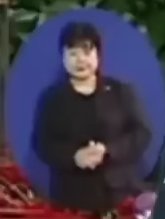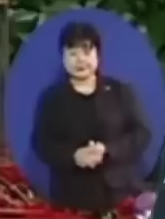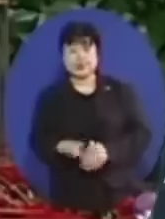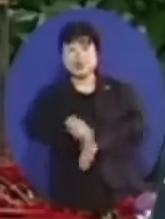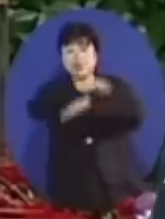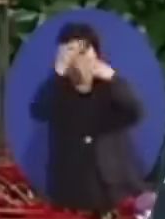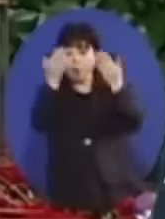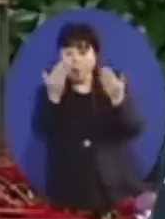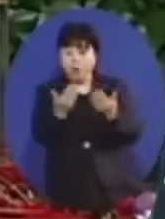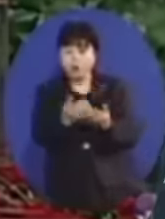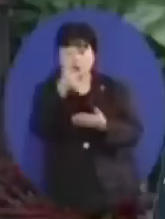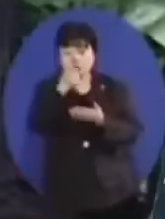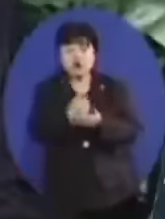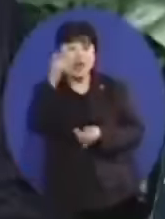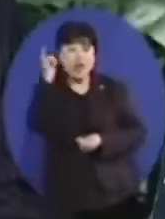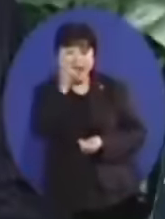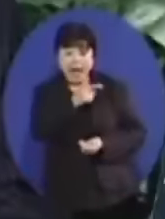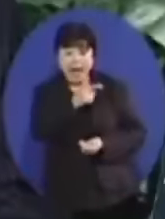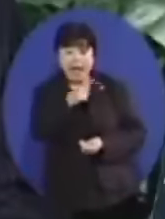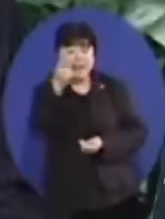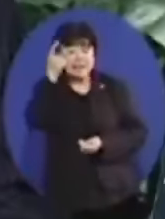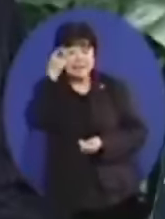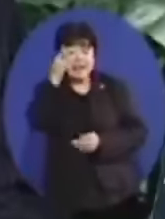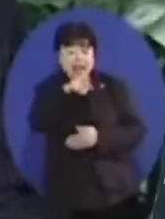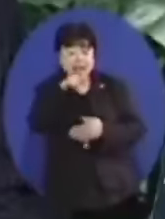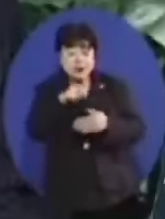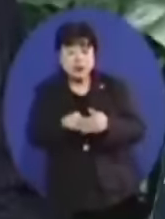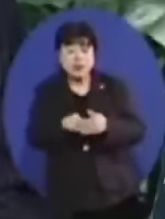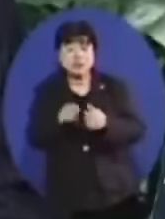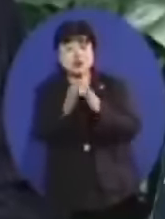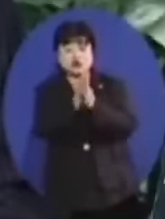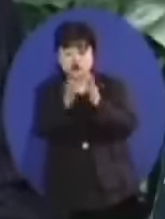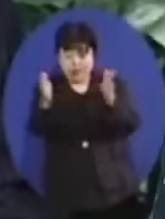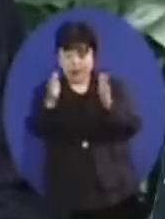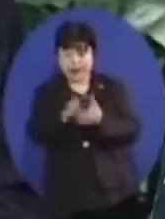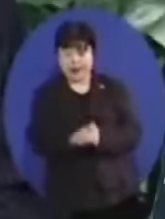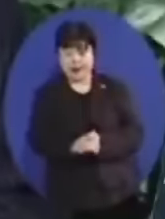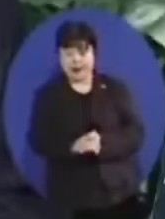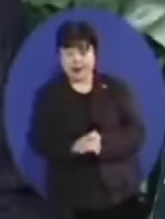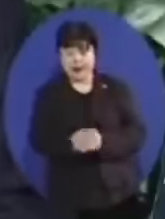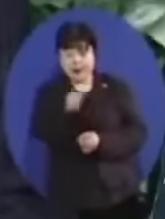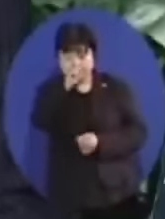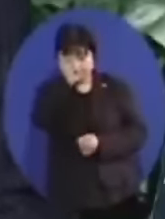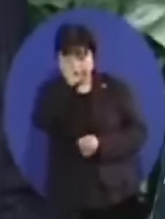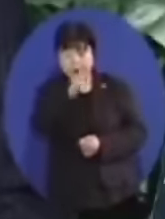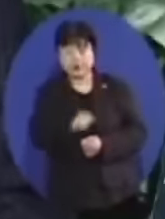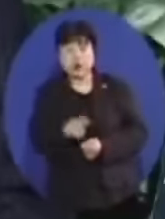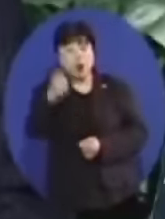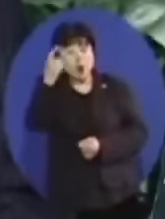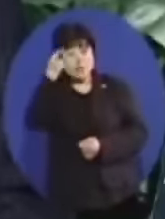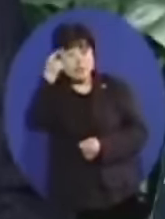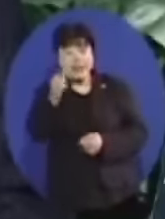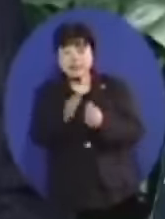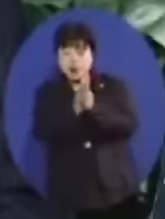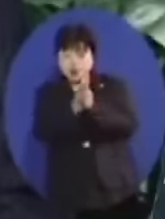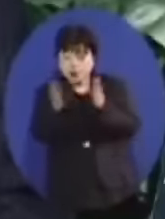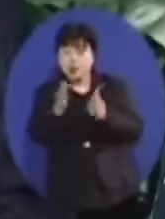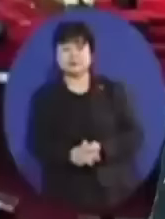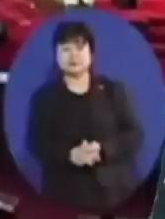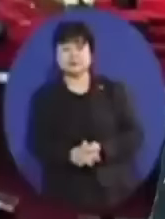모든 죄악도 생각 속에서 출발하고 모든 선한도 생각 속에서 출발하는